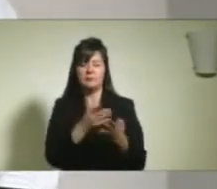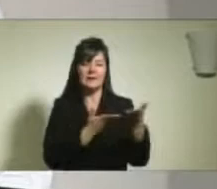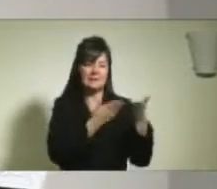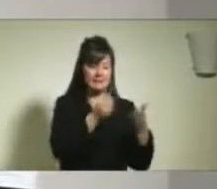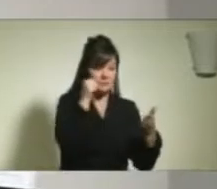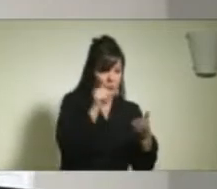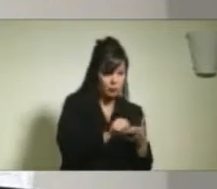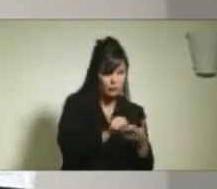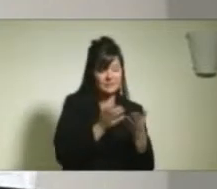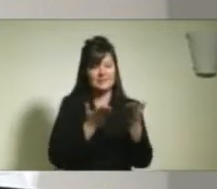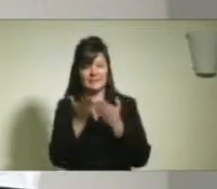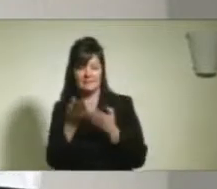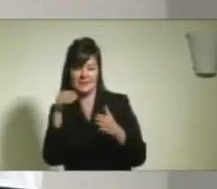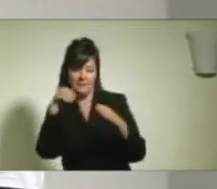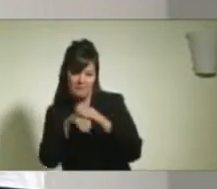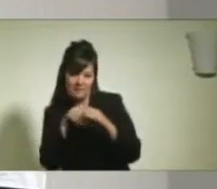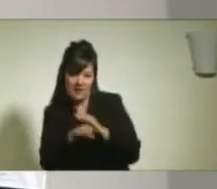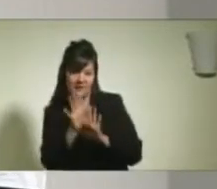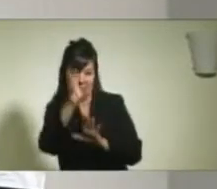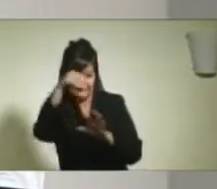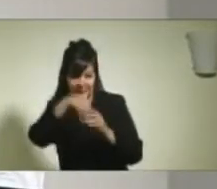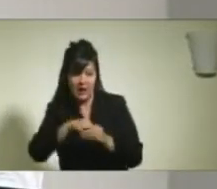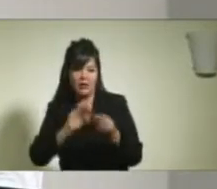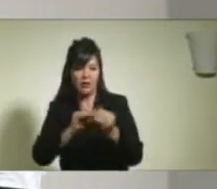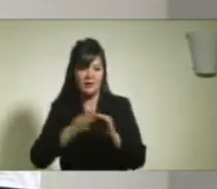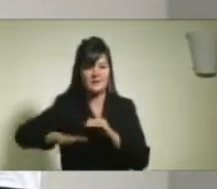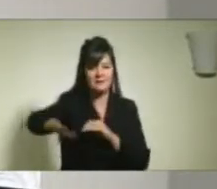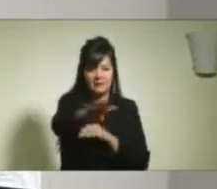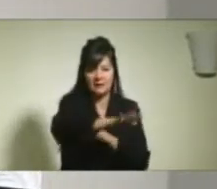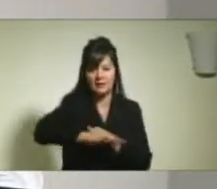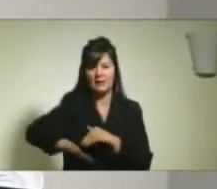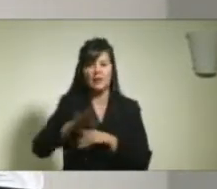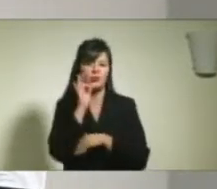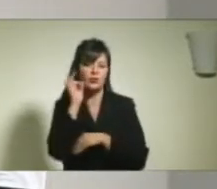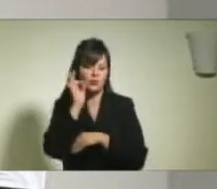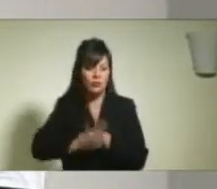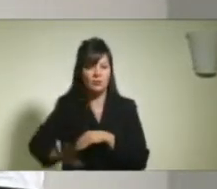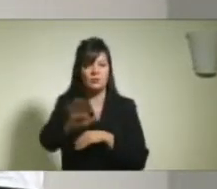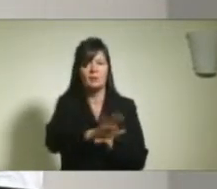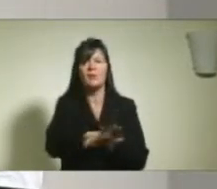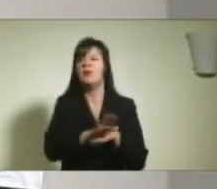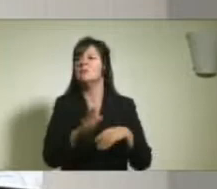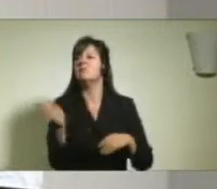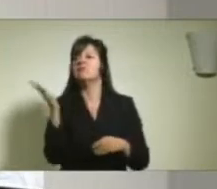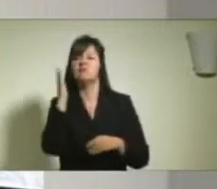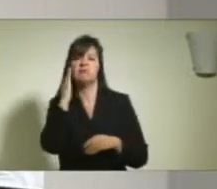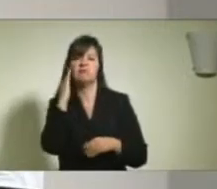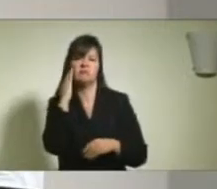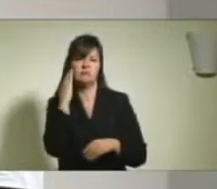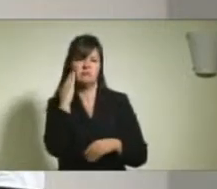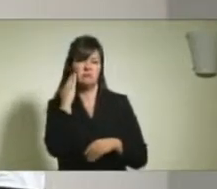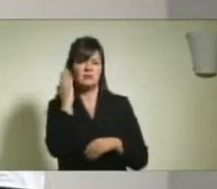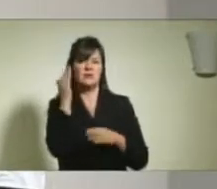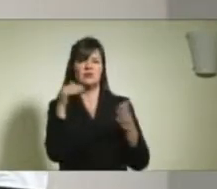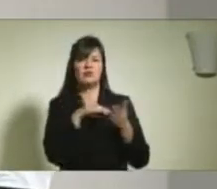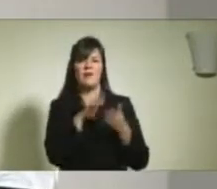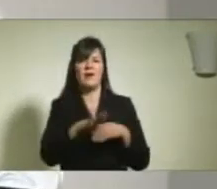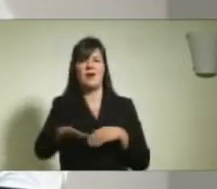services bancaires dans les collectivités autochtones. Et comme vous le savez, souvent, ces